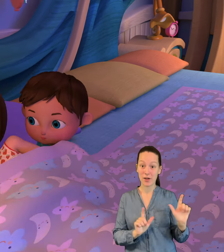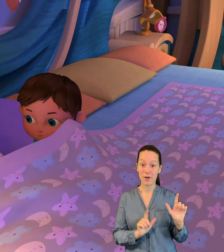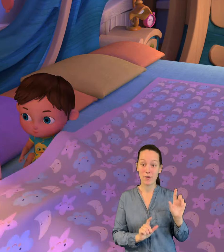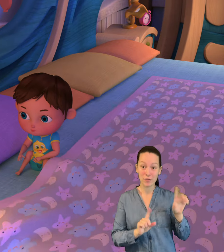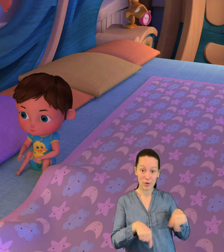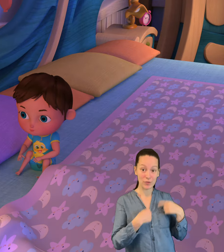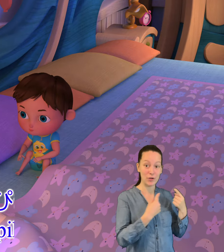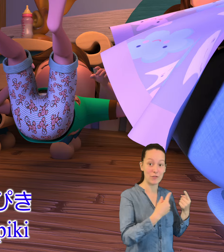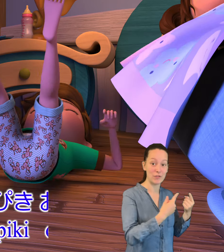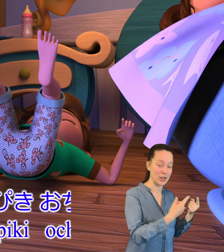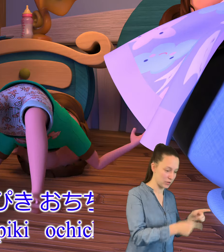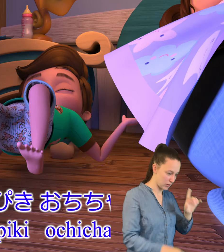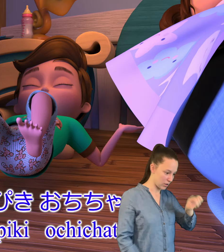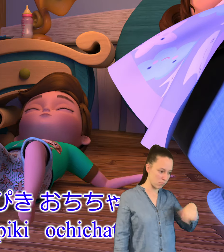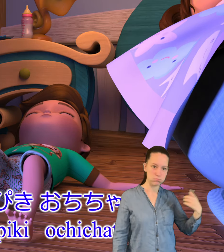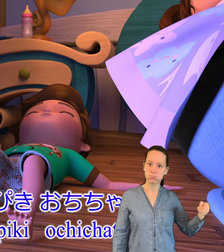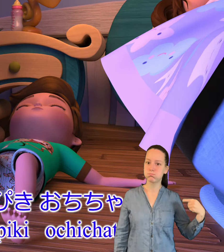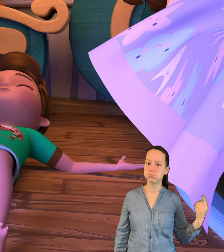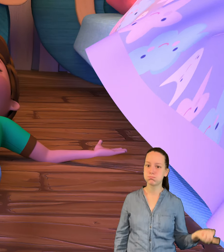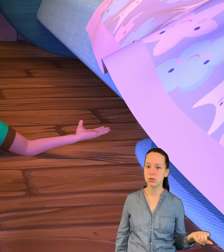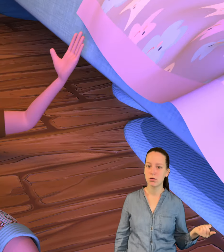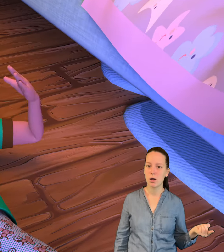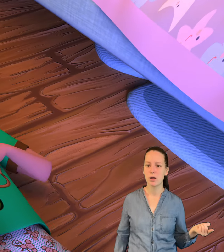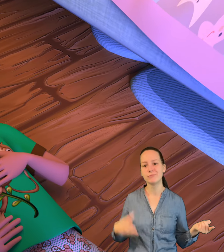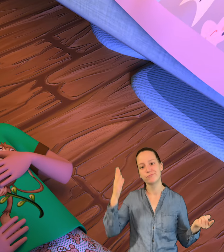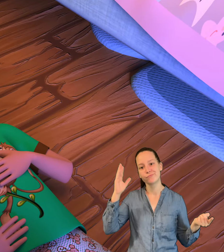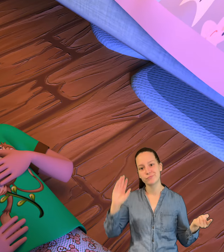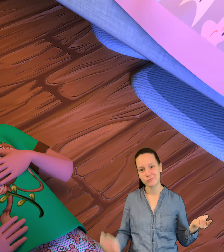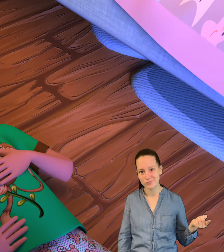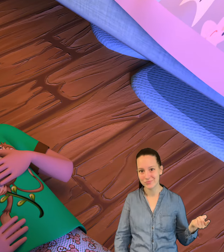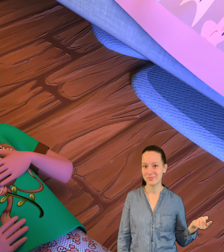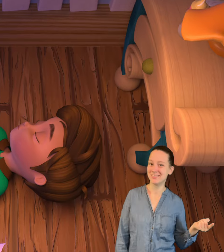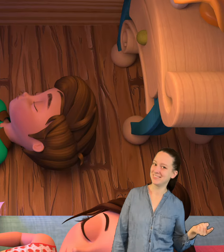転がったら1匹落ちちゃった